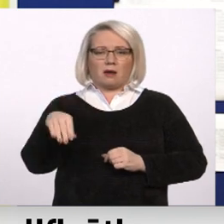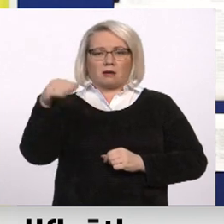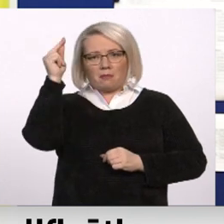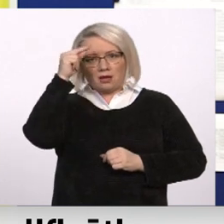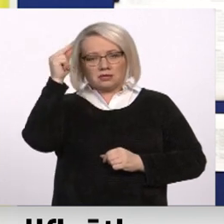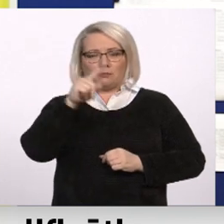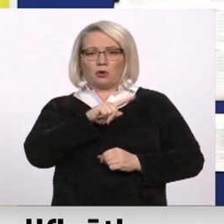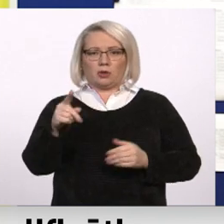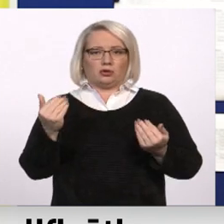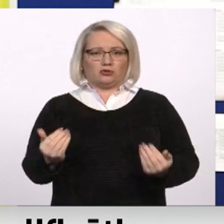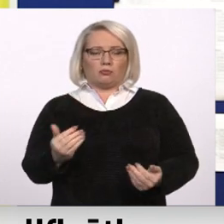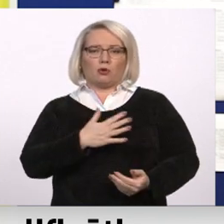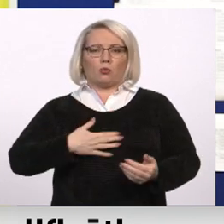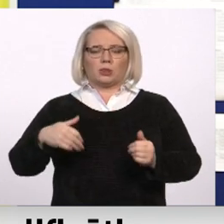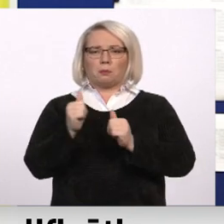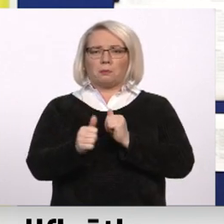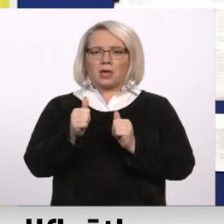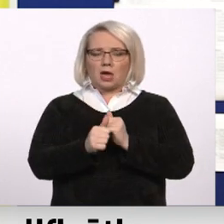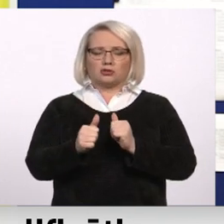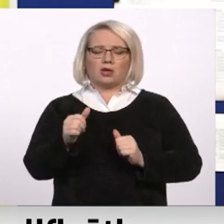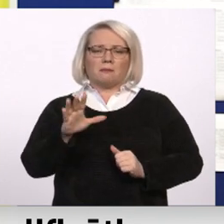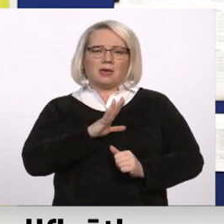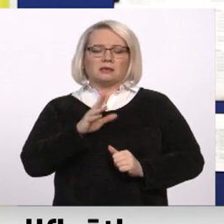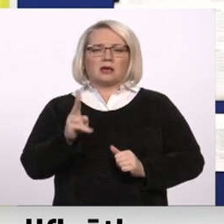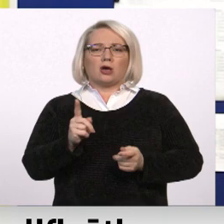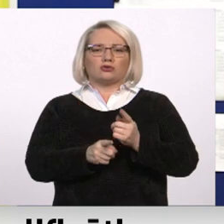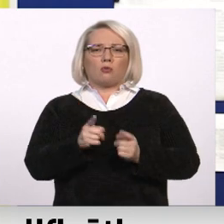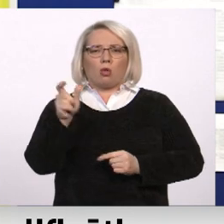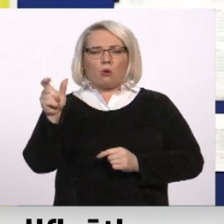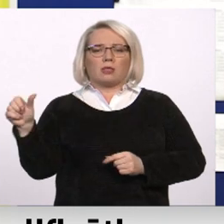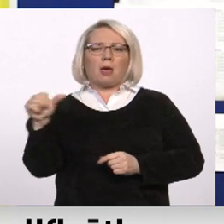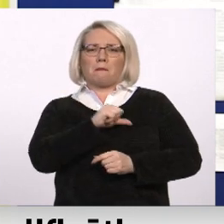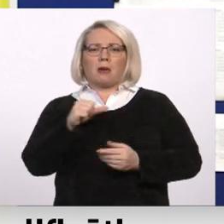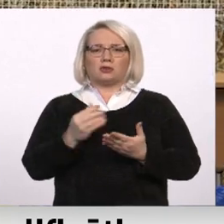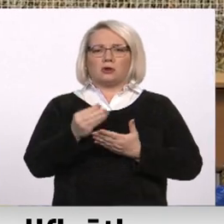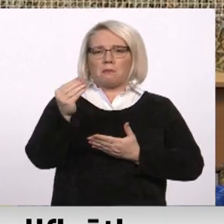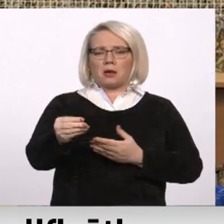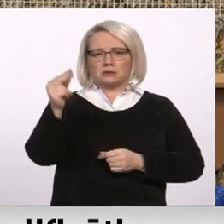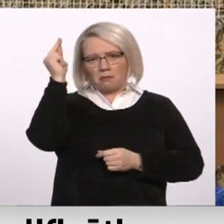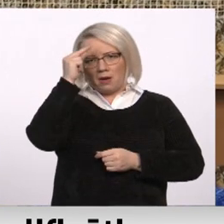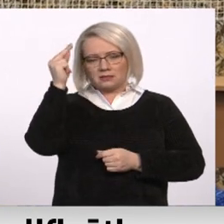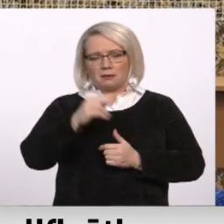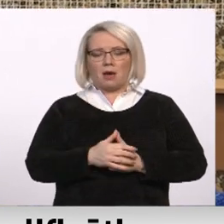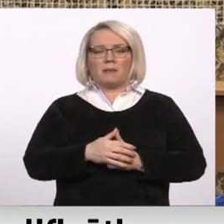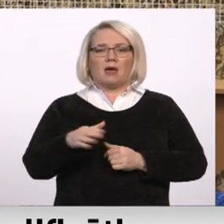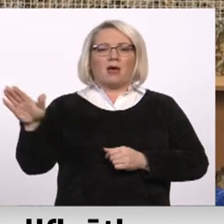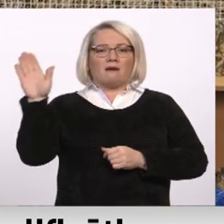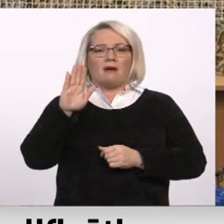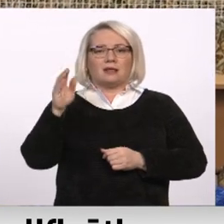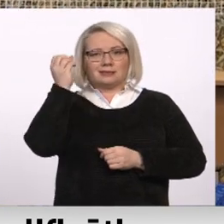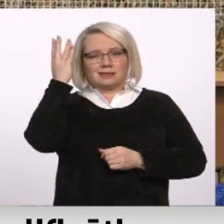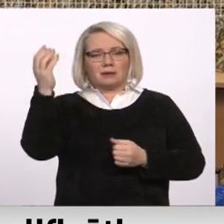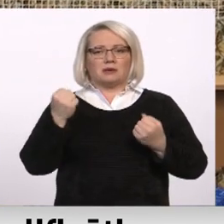jo līdz šim ļoti bieži nācies, ka skolotāji paši sedz šīs te mācību maksas. Valsts izglītības satura